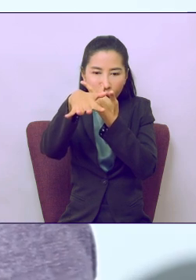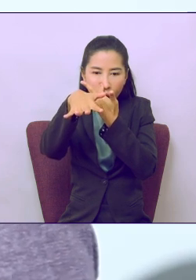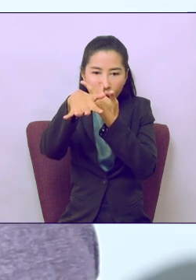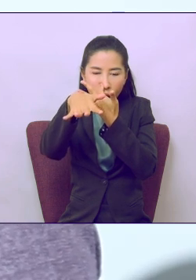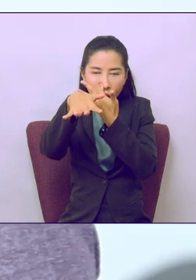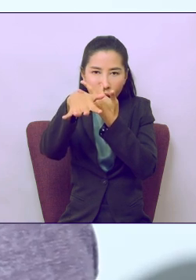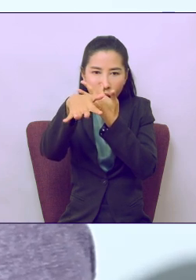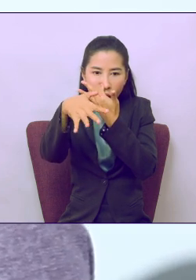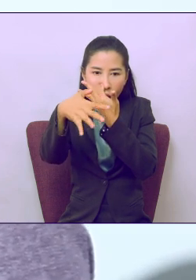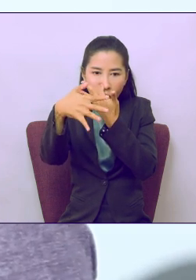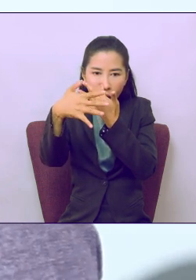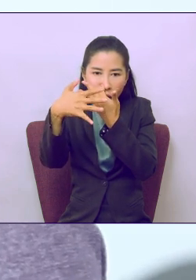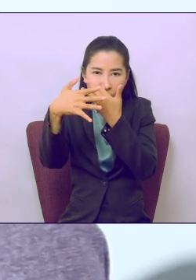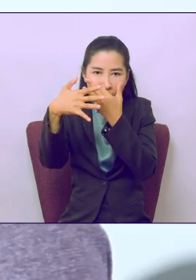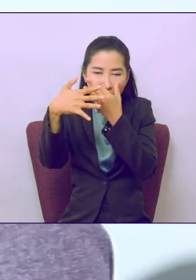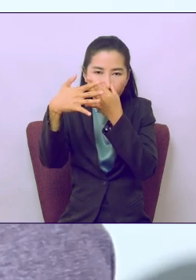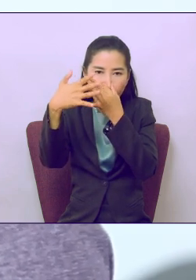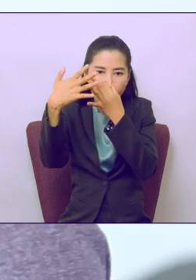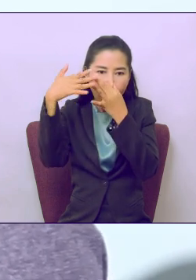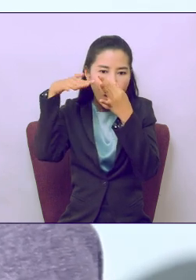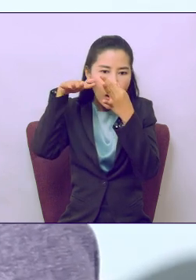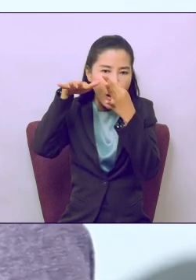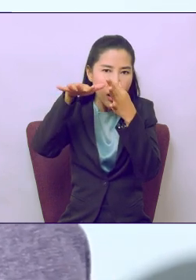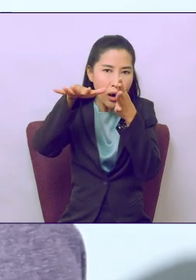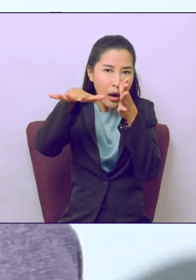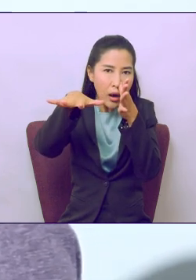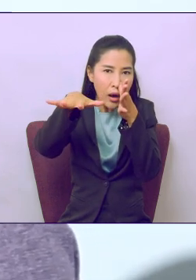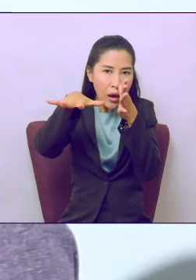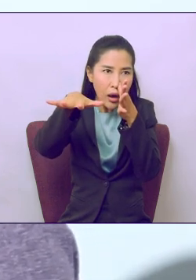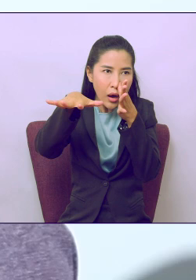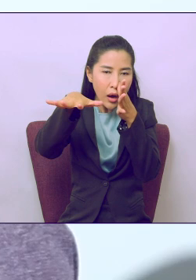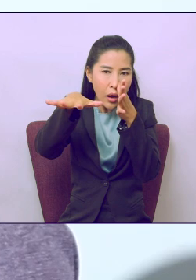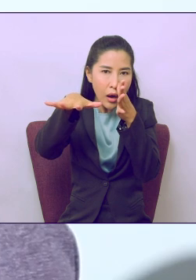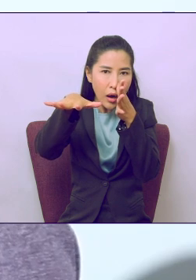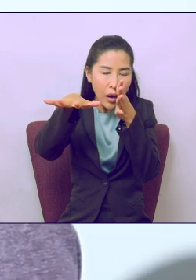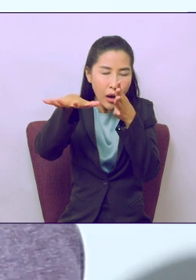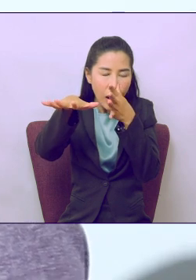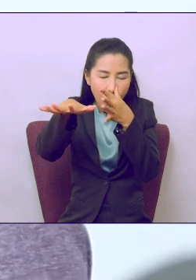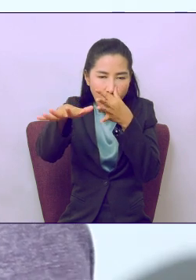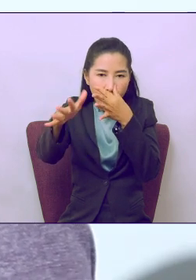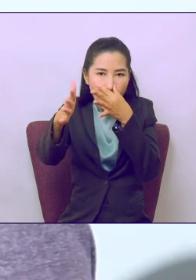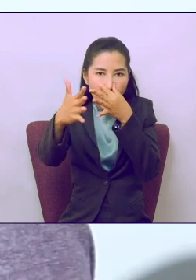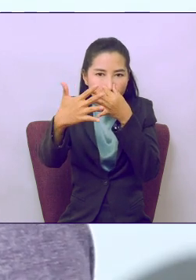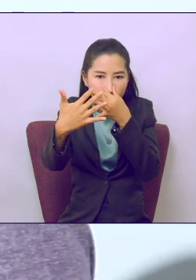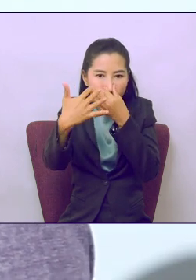ซ้ายปิดซ้ายเปิดขวาแล้วหายใจออกครับหายใจเข้าทางขวาครับ